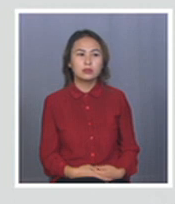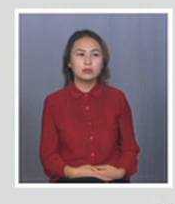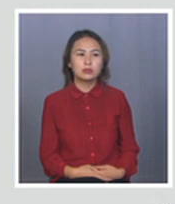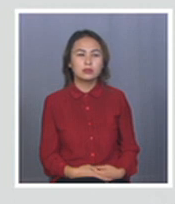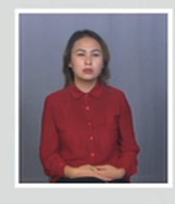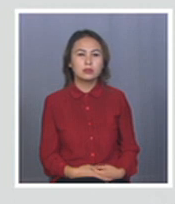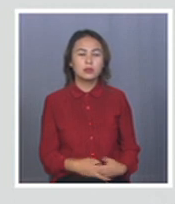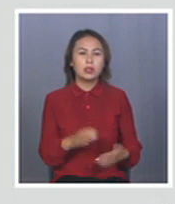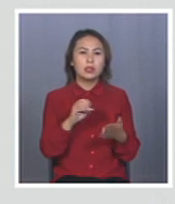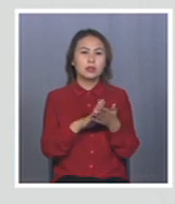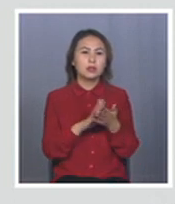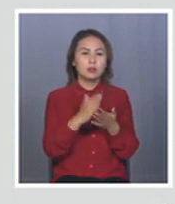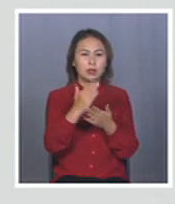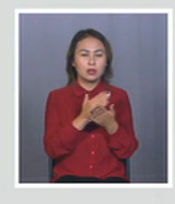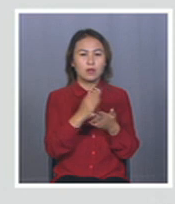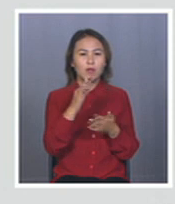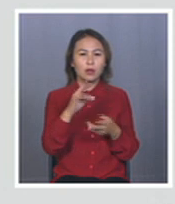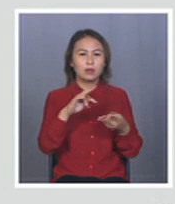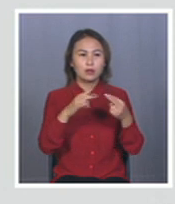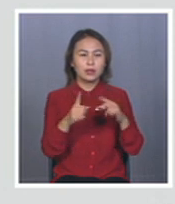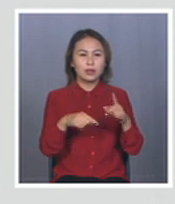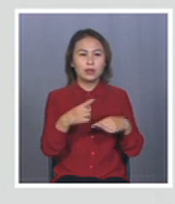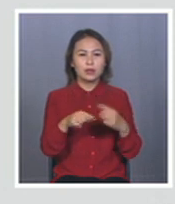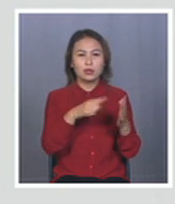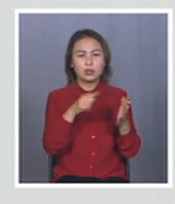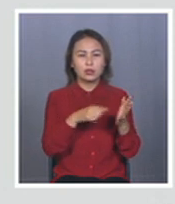Тізімге енгізілді, фон ауысты. Келесі сұрақ.